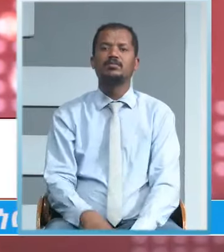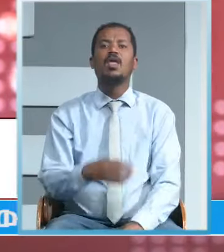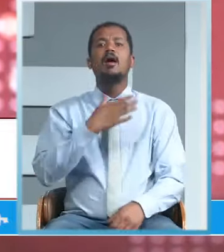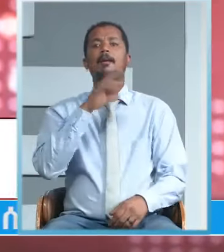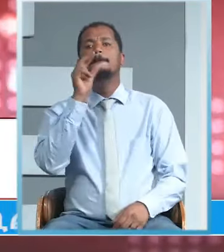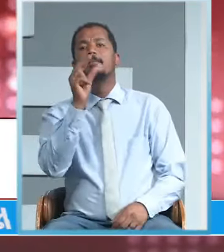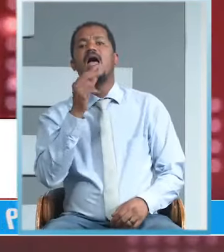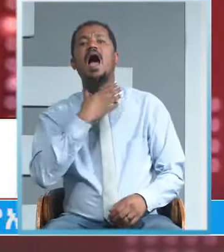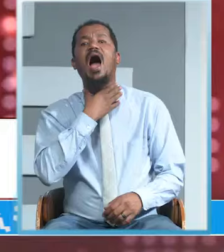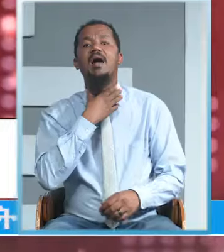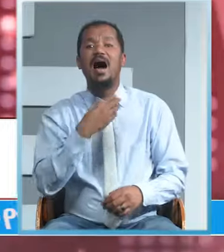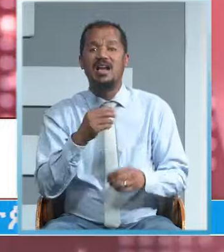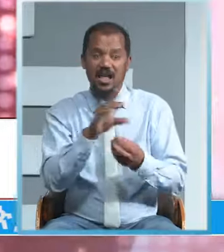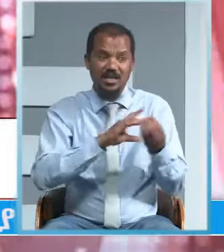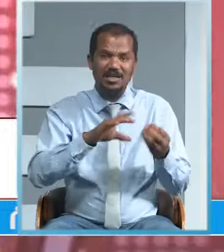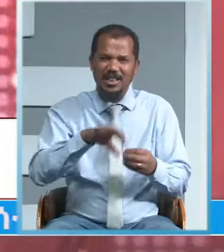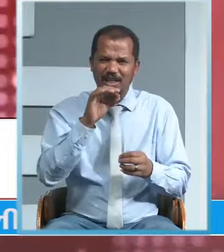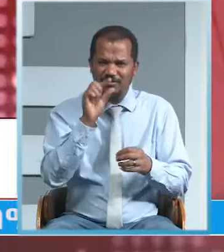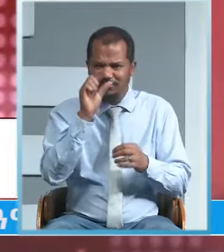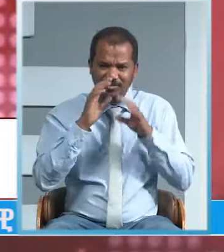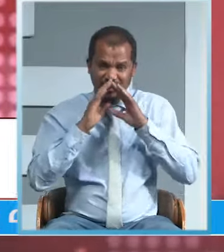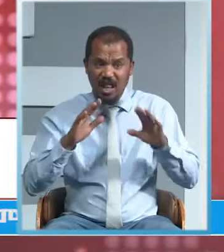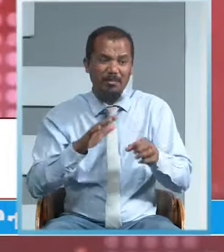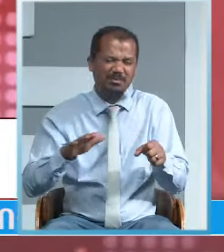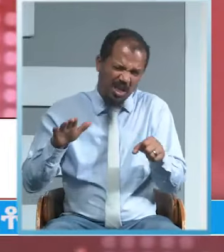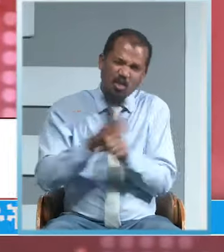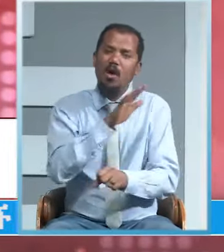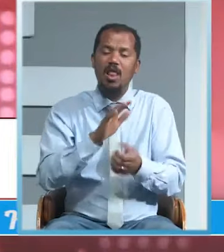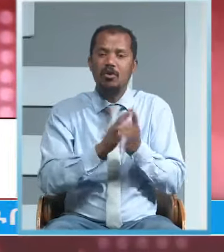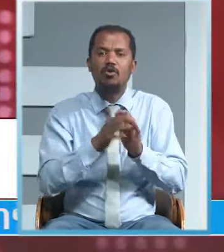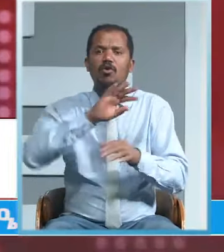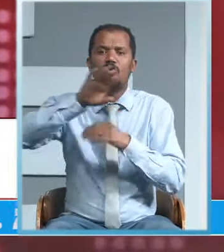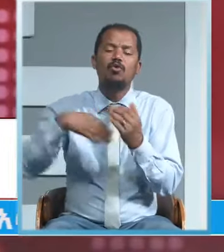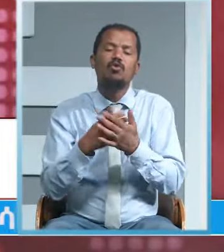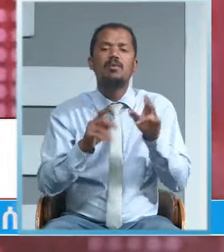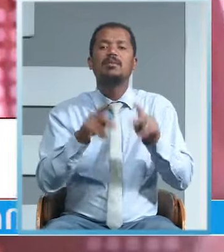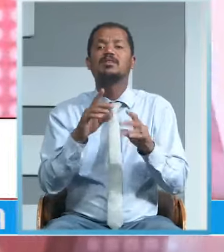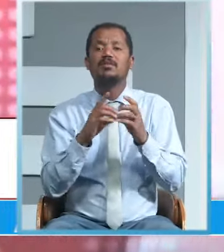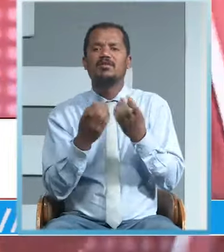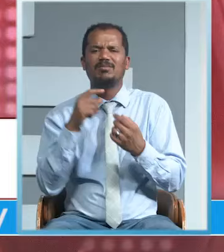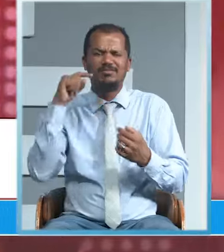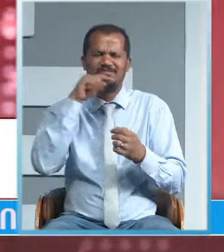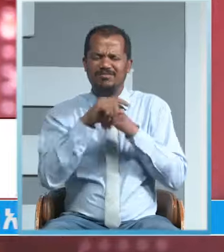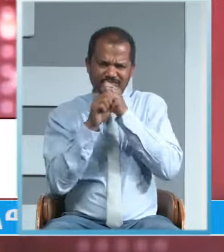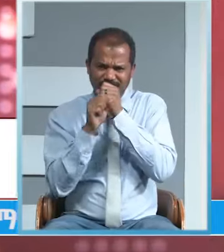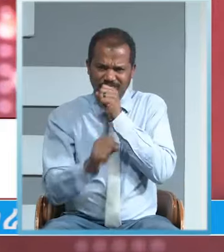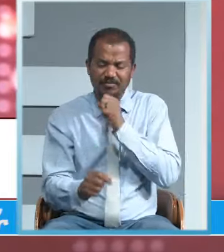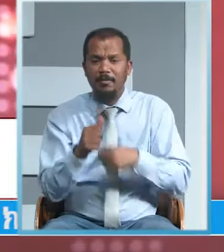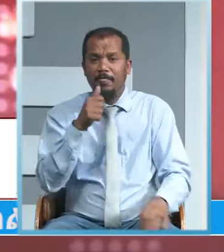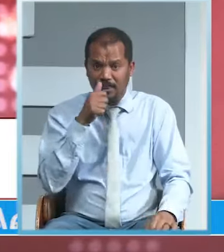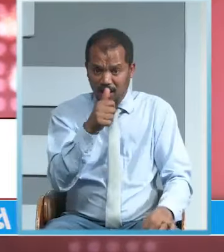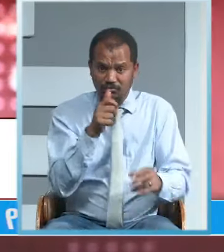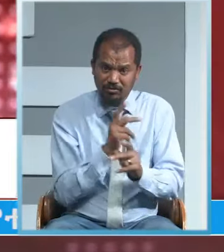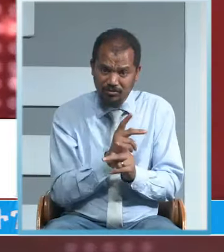በአማራ ክልል የተገኘው አንጻራዊ ሰላም የተሟላ እንዲሆን ሁሉም የህብረተሰብ ክፍል ከሐሰት ፕሮፓጋንዳ ራሱን